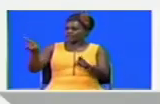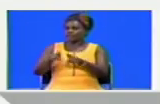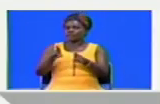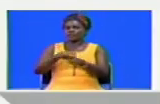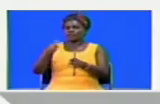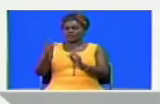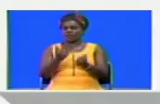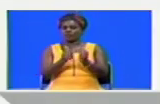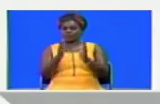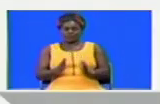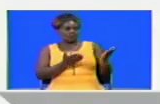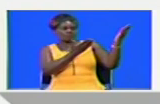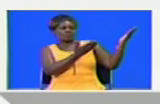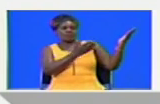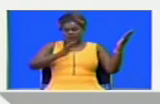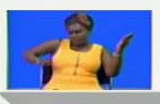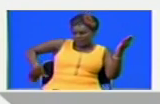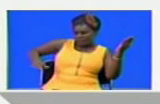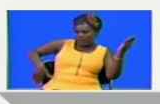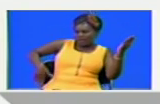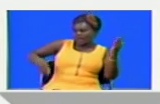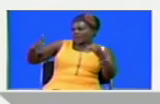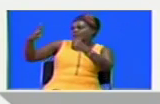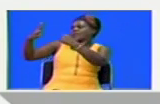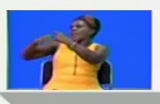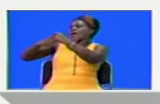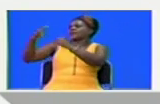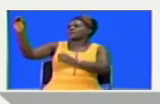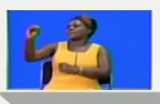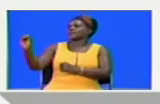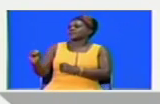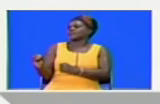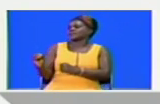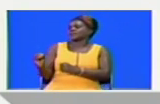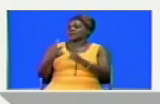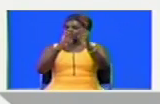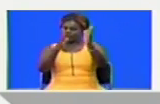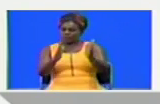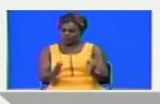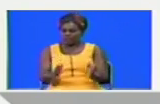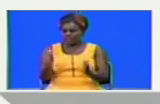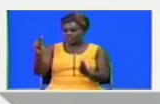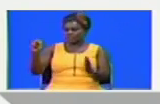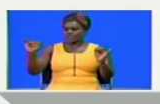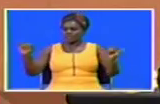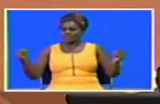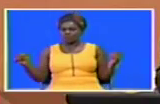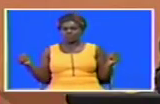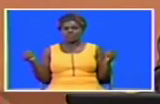ni William Odol anayevuta mkia na asilimia 9.1. Raquel Mwigai, KTN News.